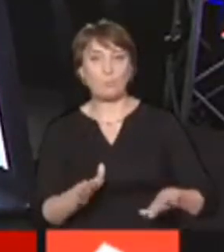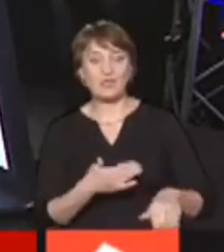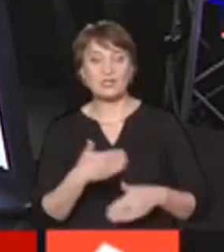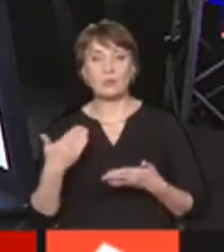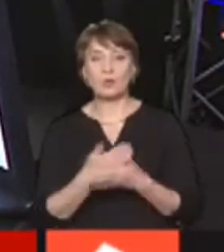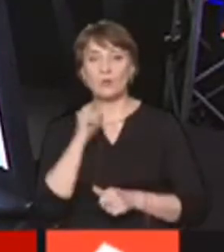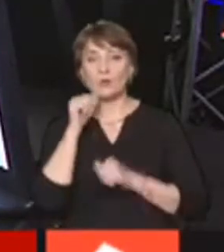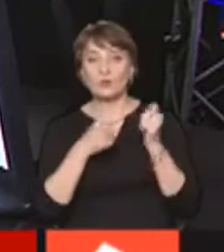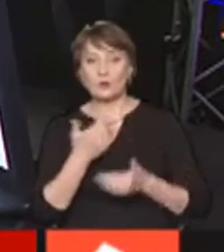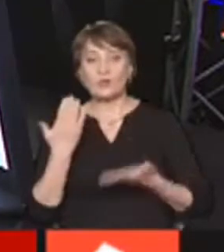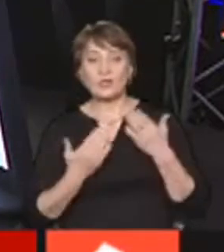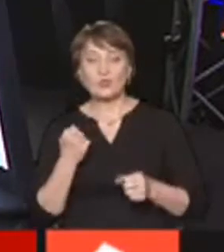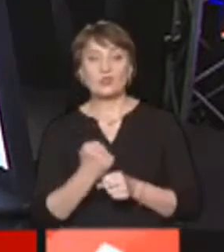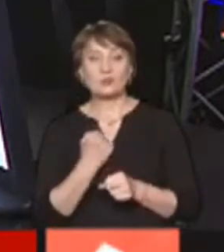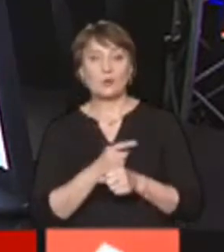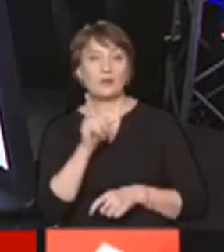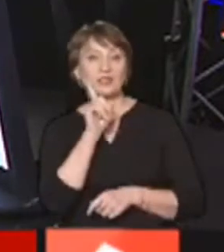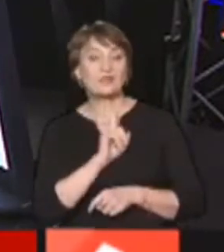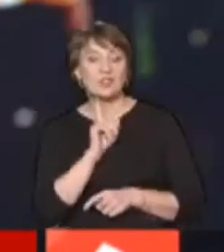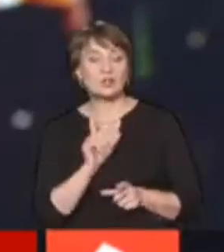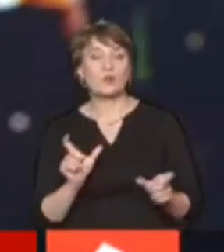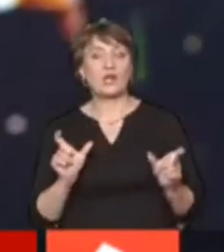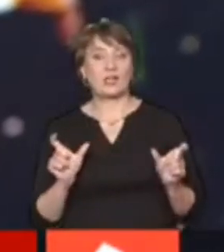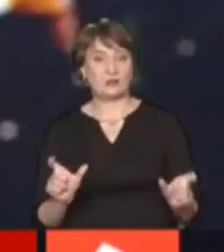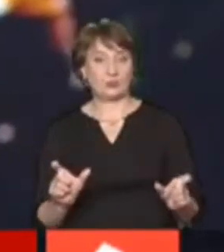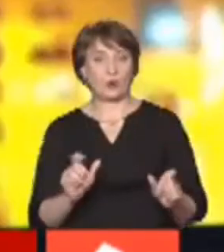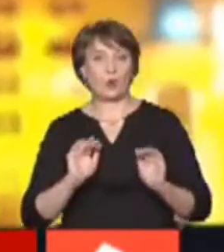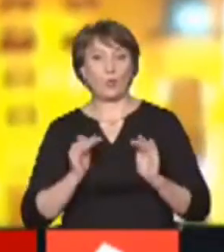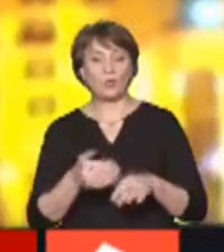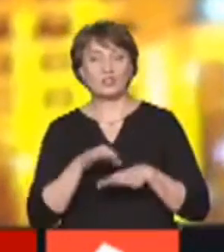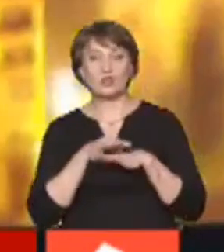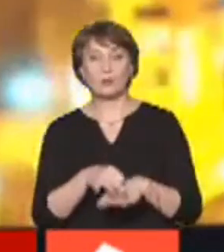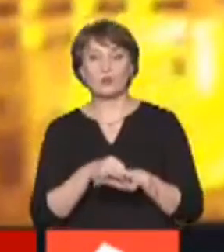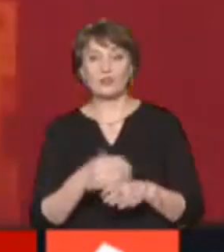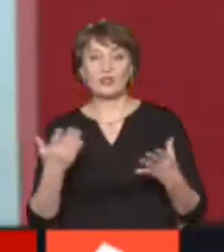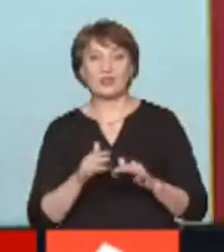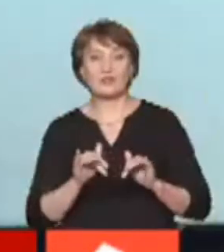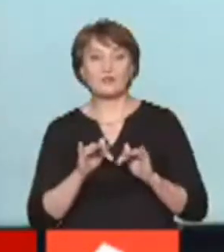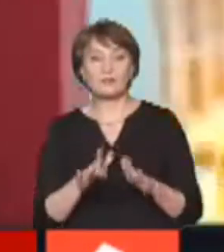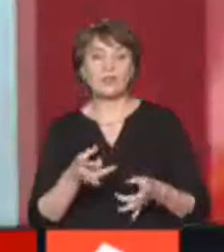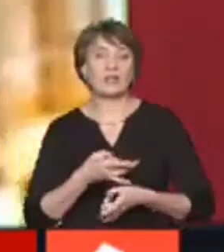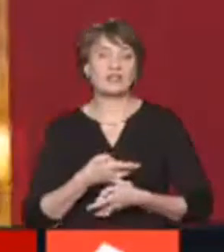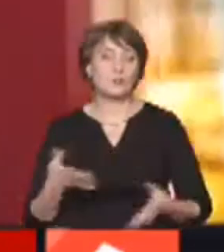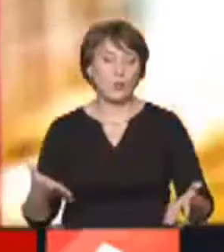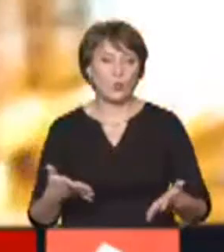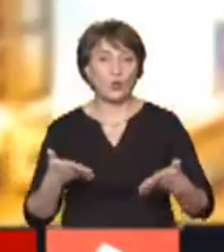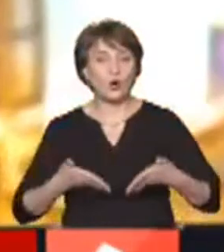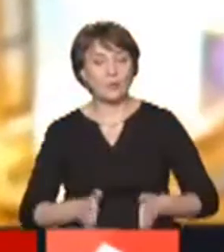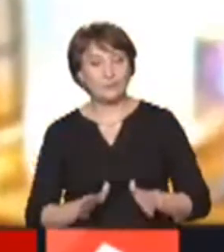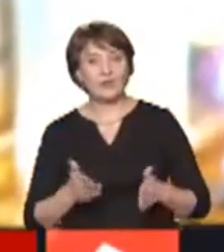року, навіть якщо ми зробимо тимчасовий карантин у вигляді обмеження проведення якихось заходів на Різдво або